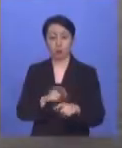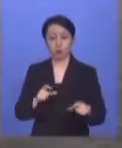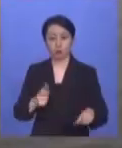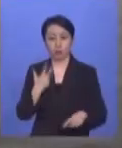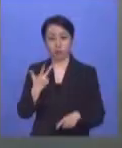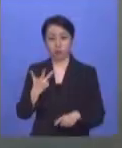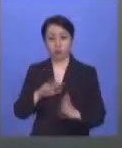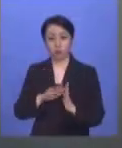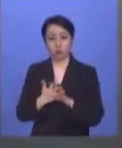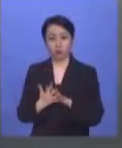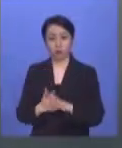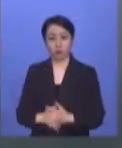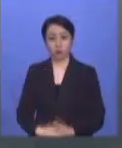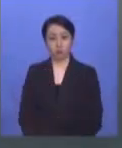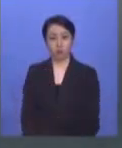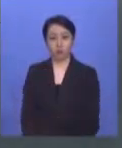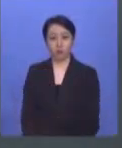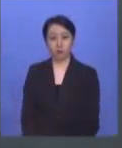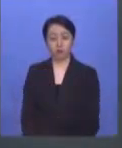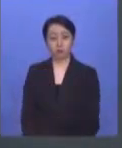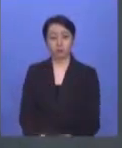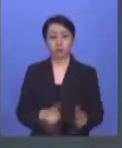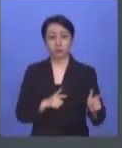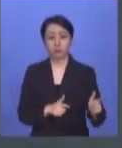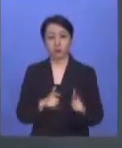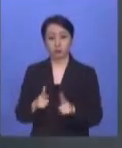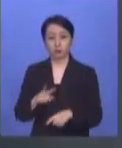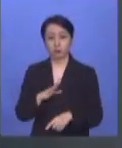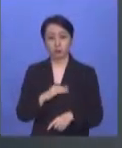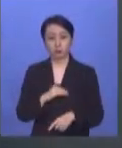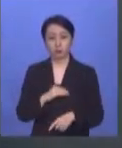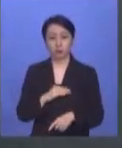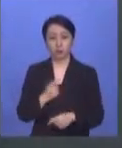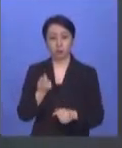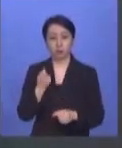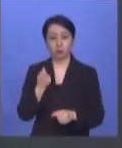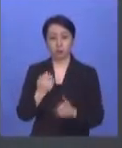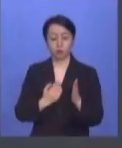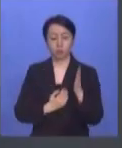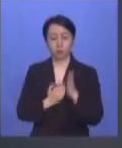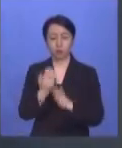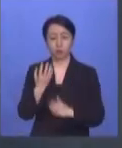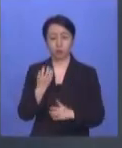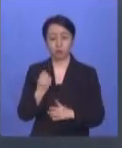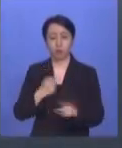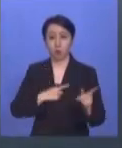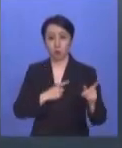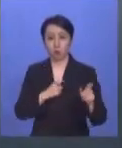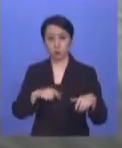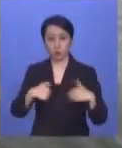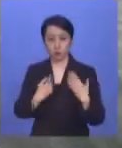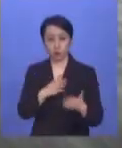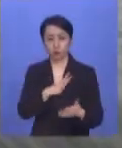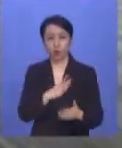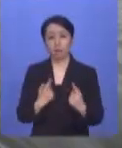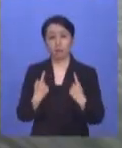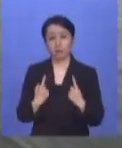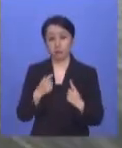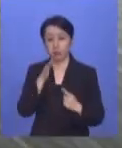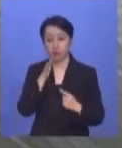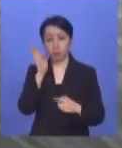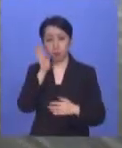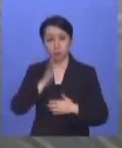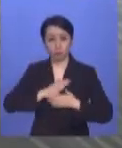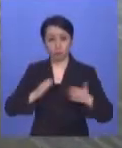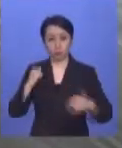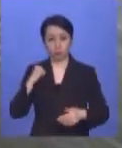трёх сёл вы готовы да да готовы не совсем ну сейчас чуть-чуть под ружё сдали всё нормально сдали сдали в настоящее время большую